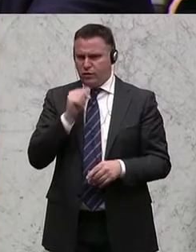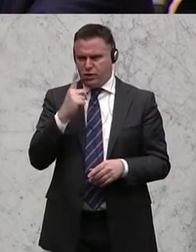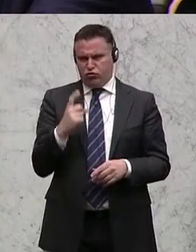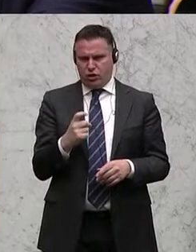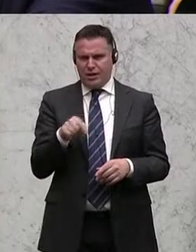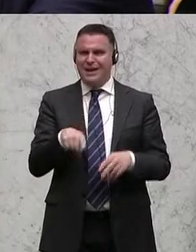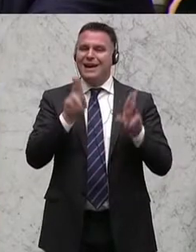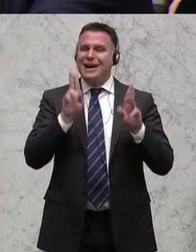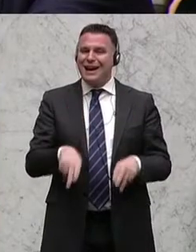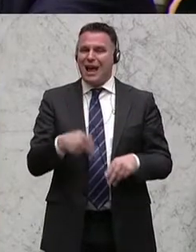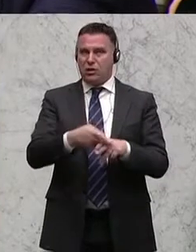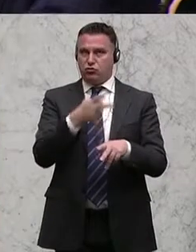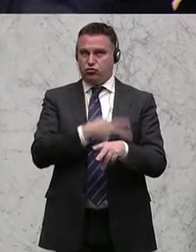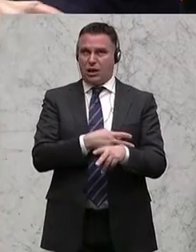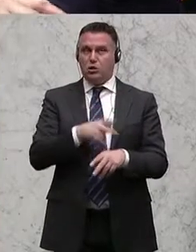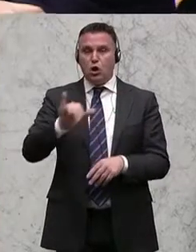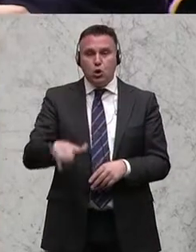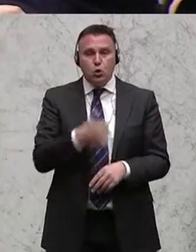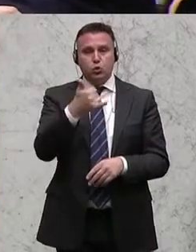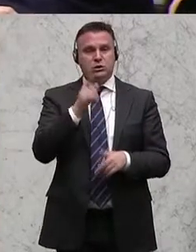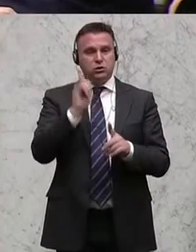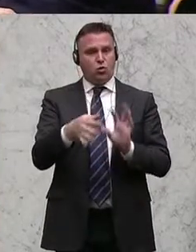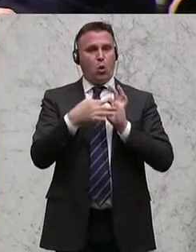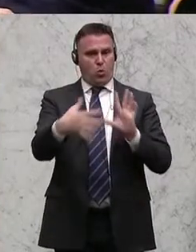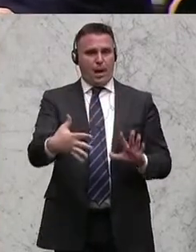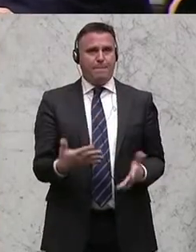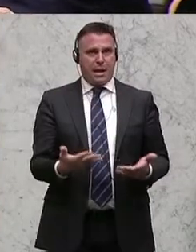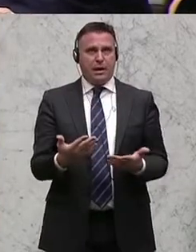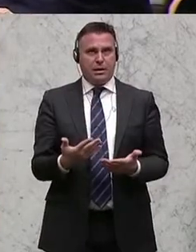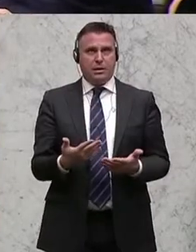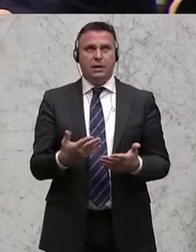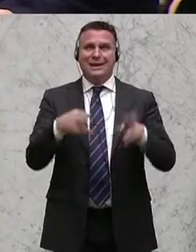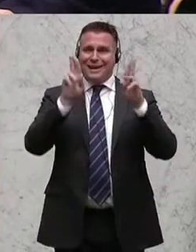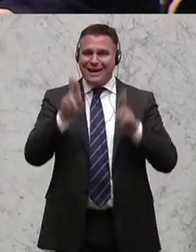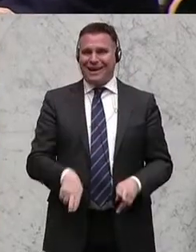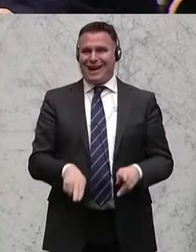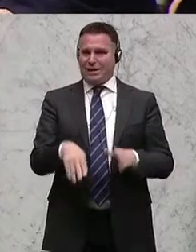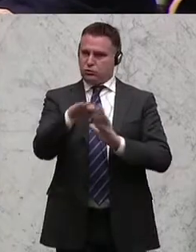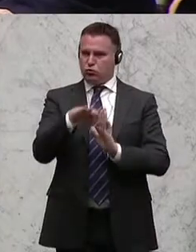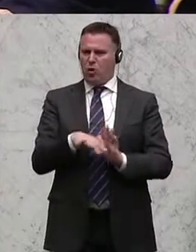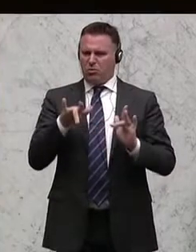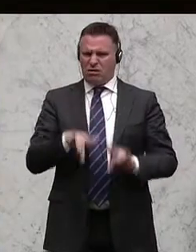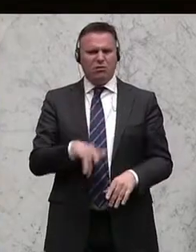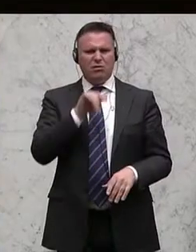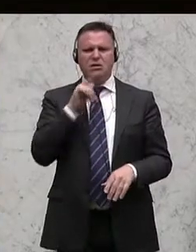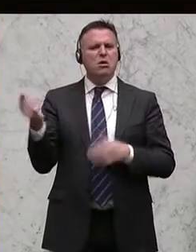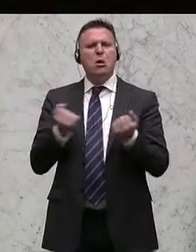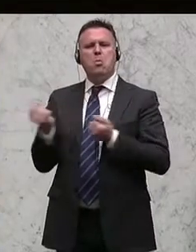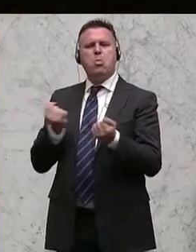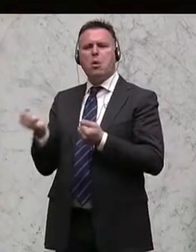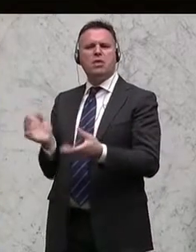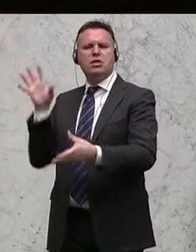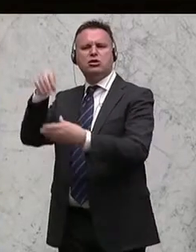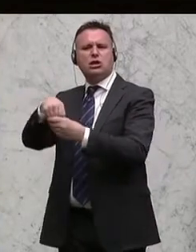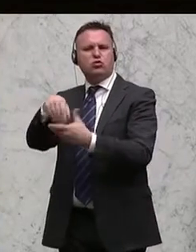Rechtsstaat, die Unabhängigkeit der Justiz, die aufgrund der Rechtsnormen und nicht aufgrund der politischen Implikationen